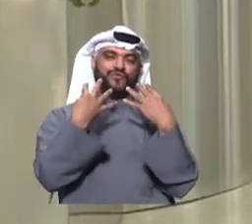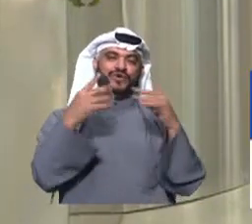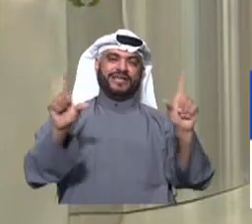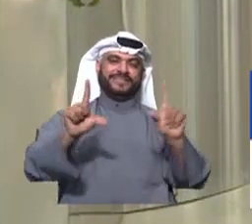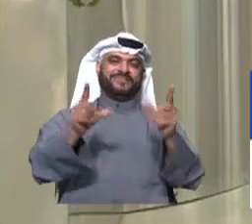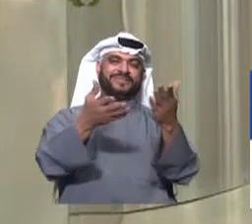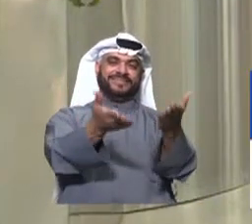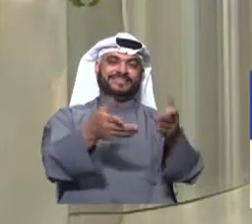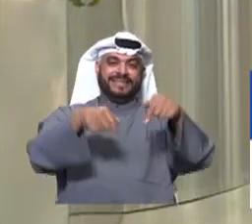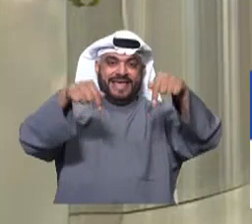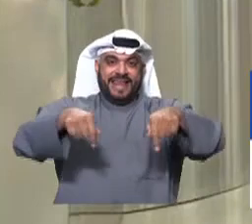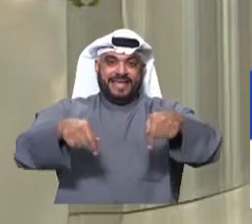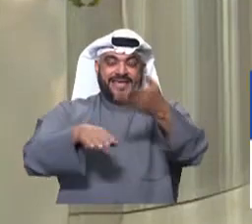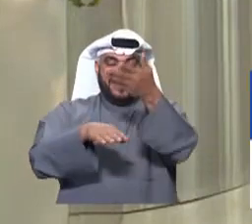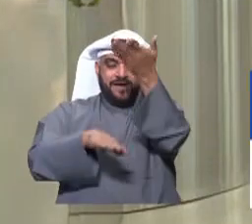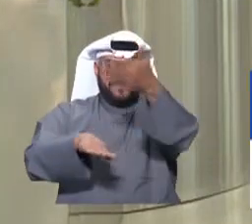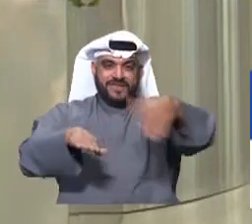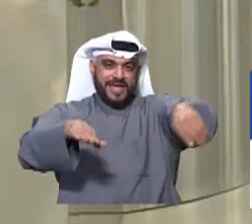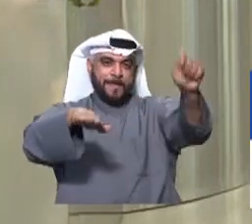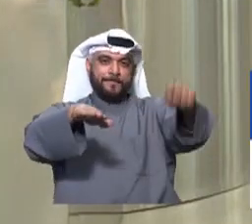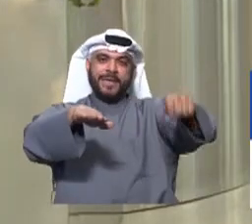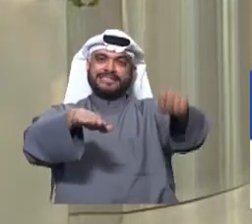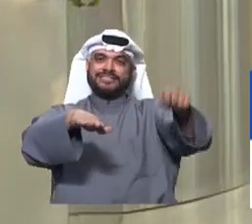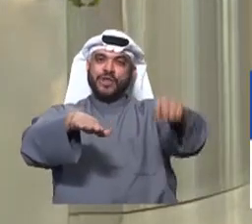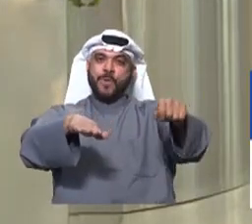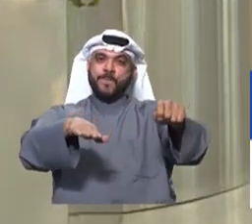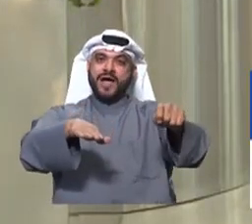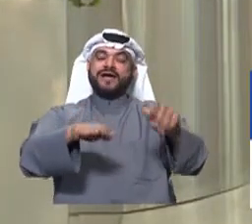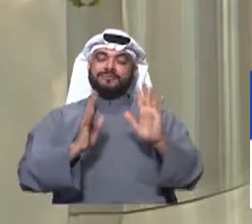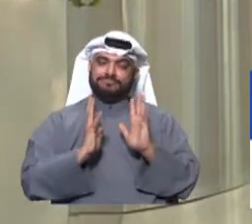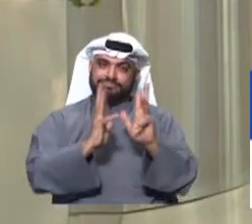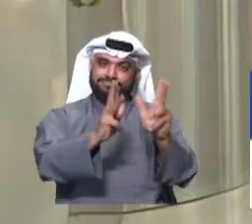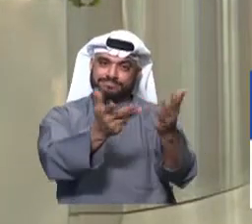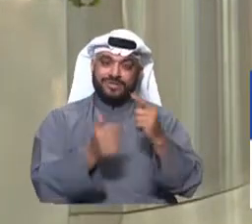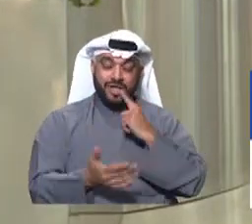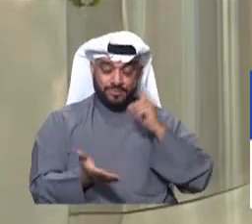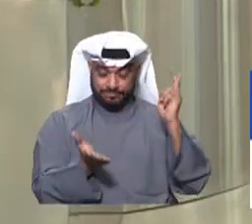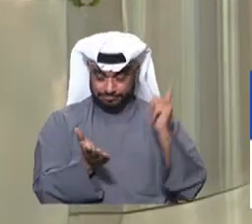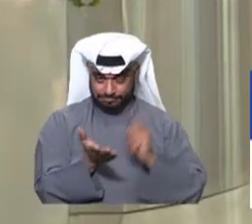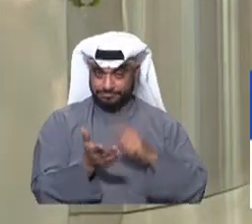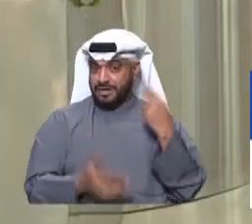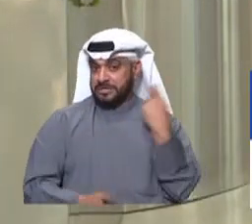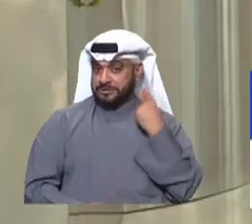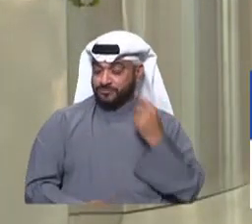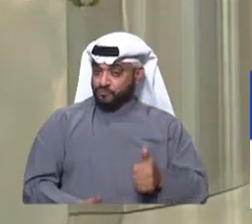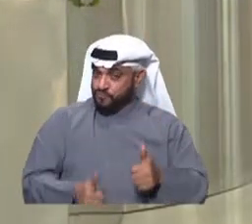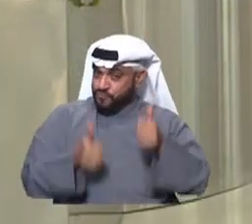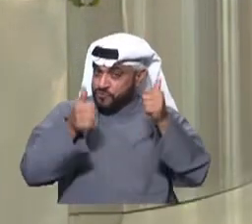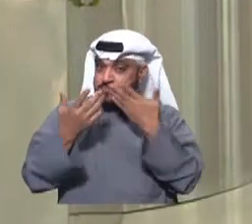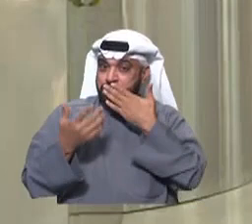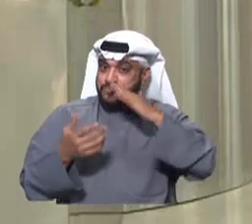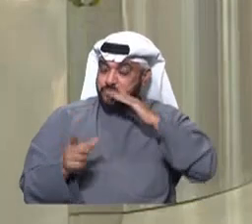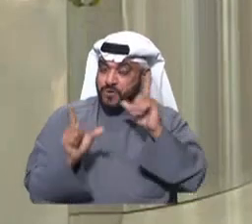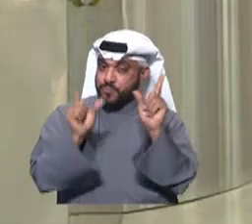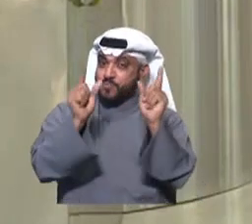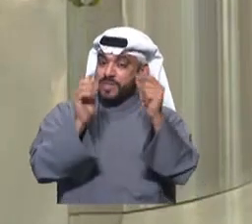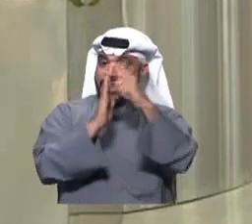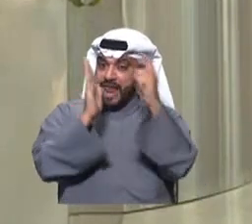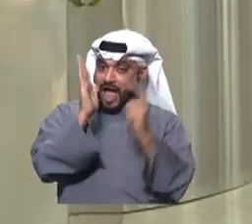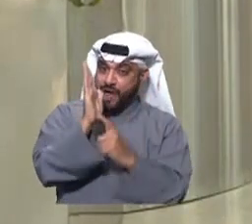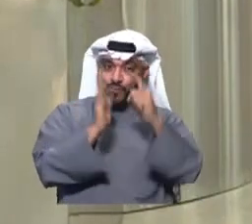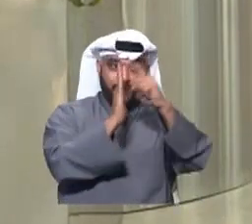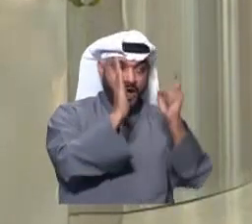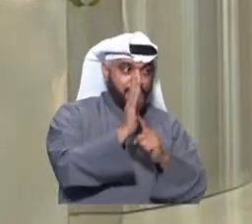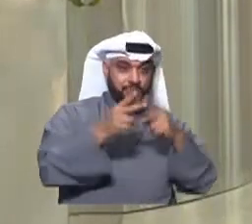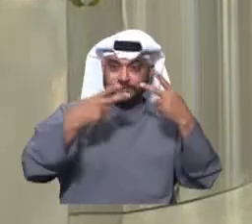هذه الجلسة الخاصة نستطيع أن نقول للأمانة جلسة إنجازات حتى الآن من خلال ما تم